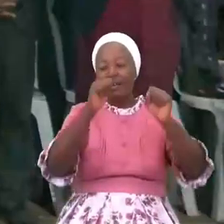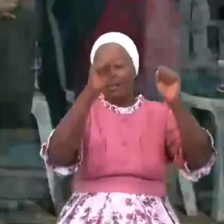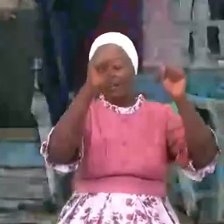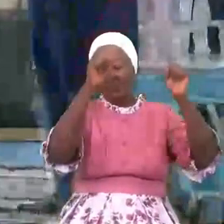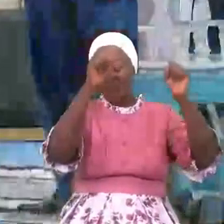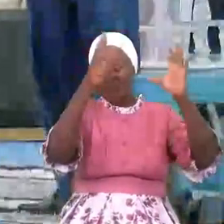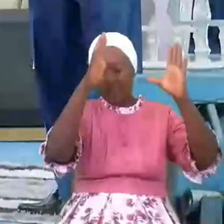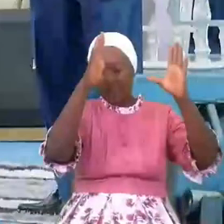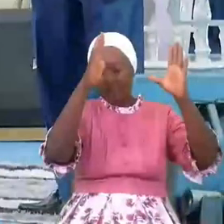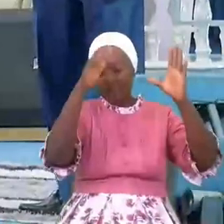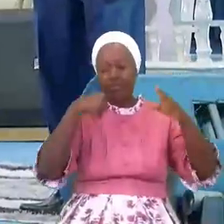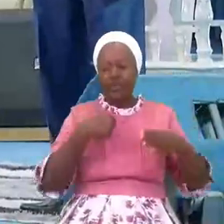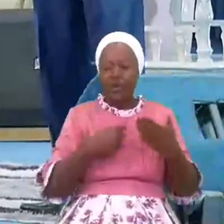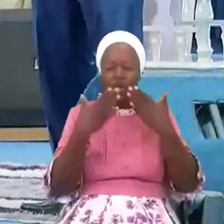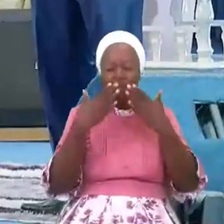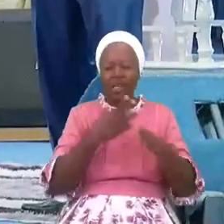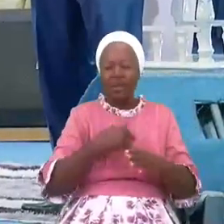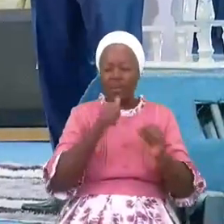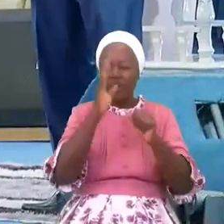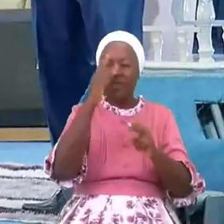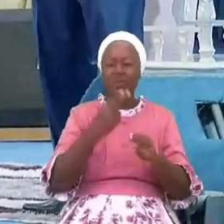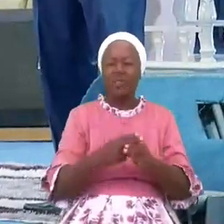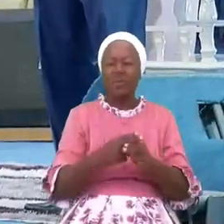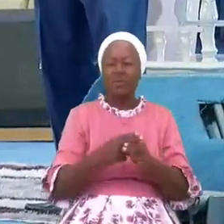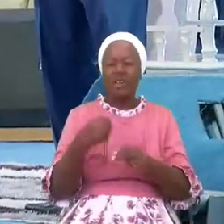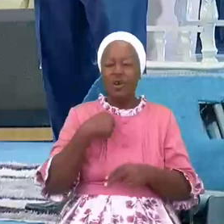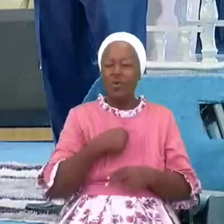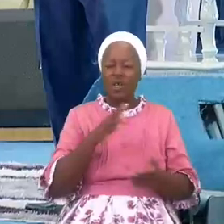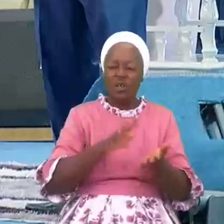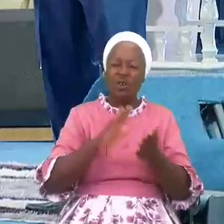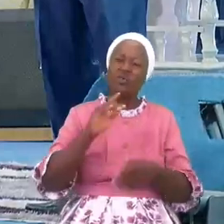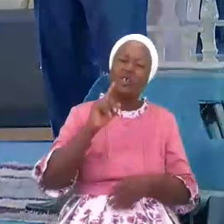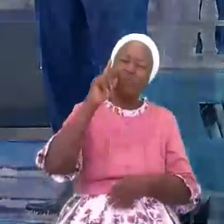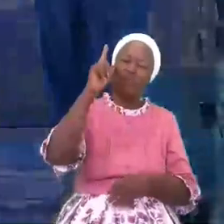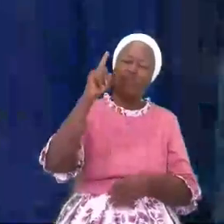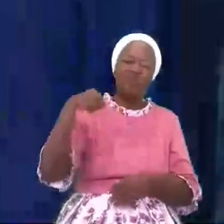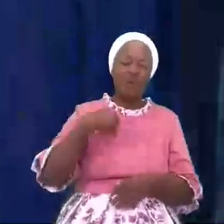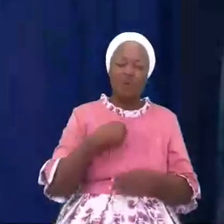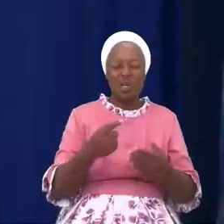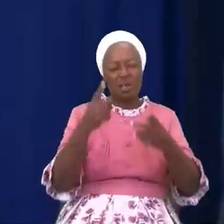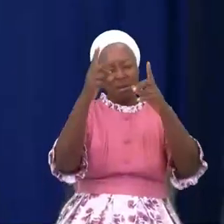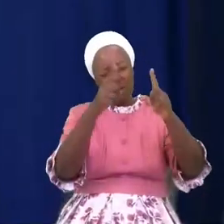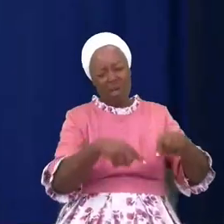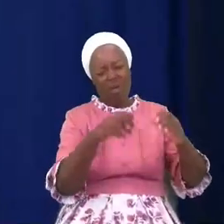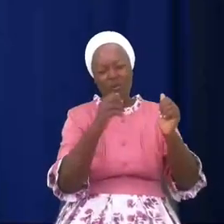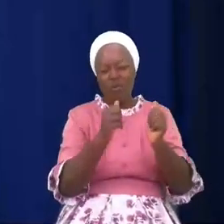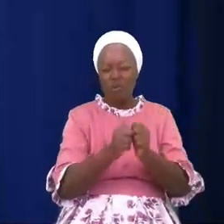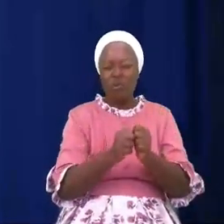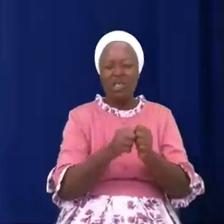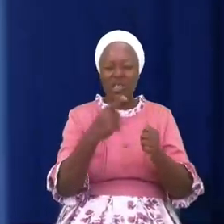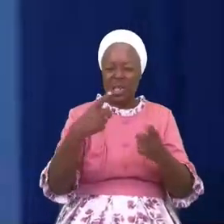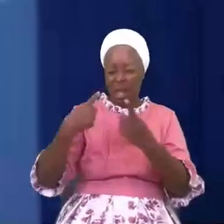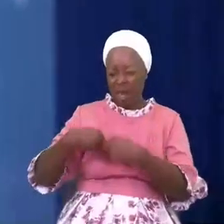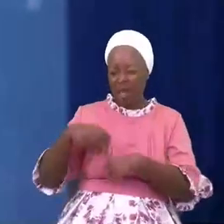Père, nous te remercions, nous bénissons ton nom, nous te glorifions, nous venons avec les